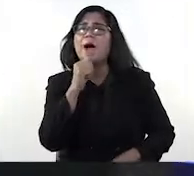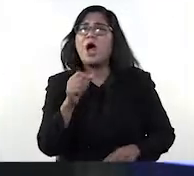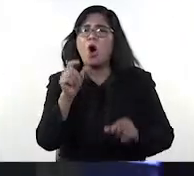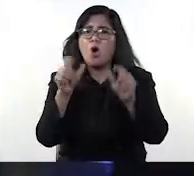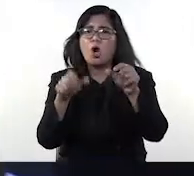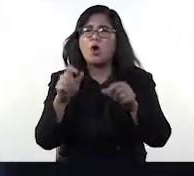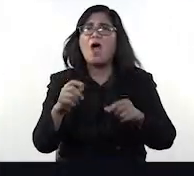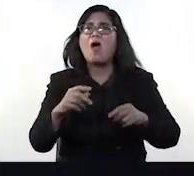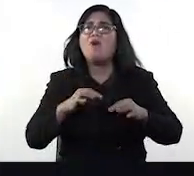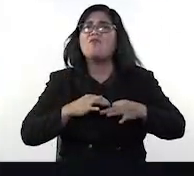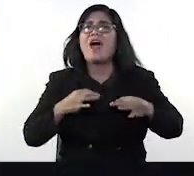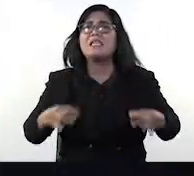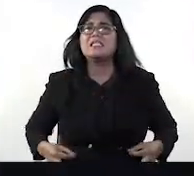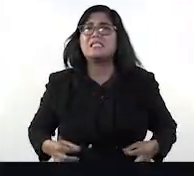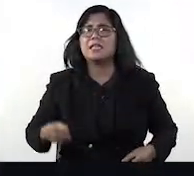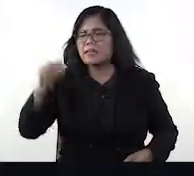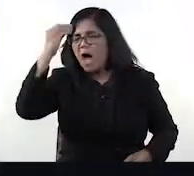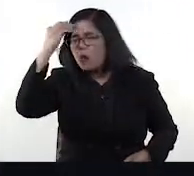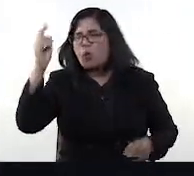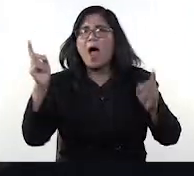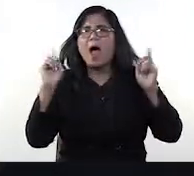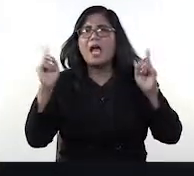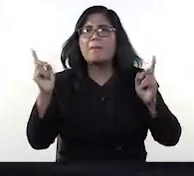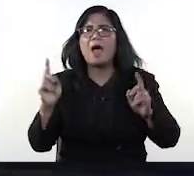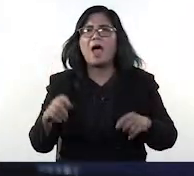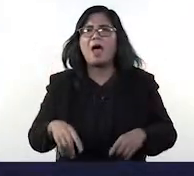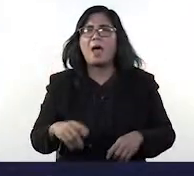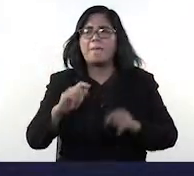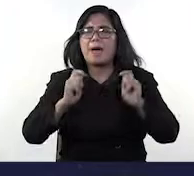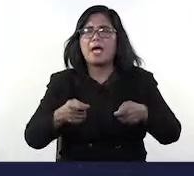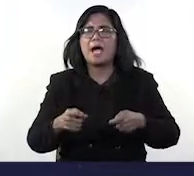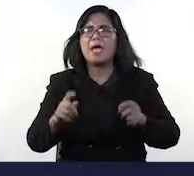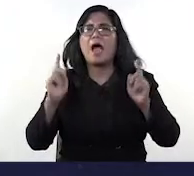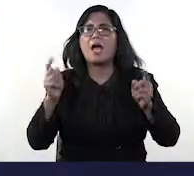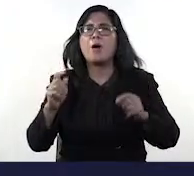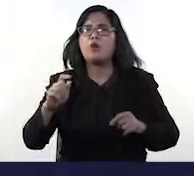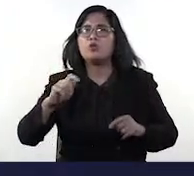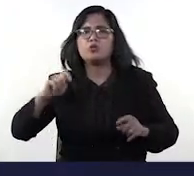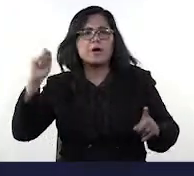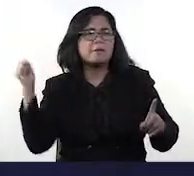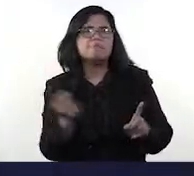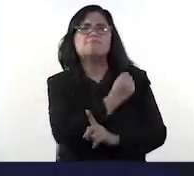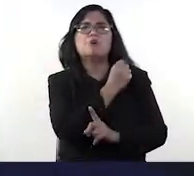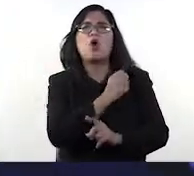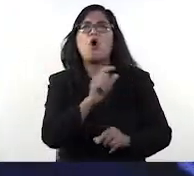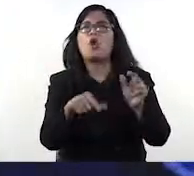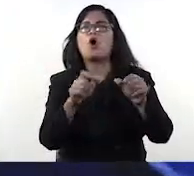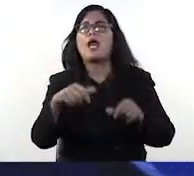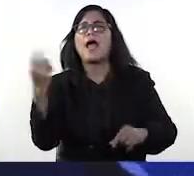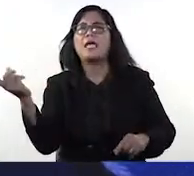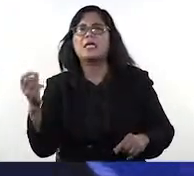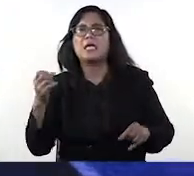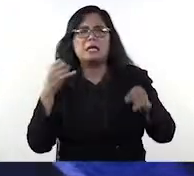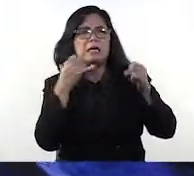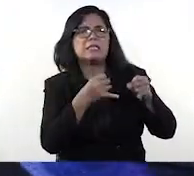Hai orang yang tahu agama tapi pakai agamanya untuk mentingin orang pakai agamanya tuh nyerang orang pakai agamanya tuh